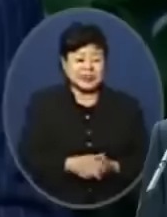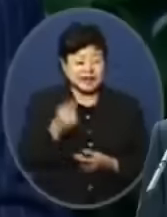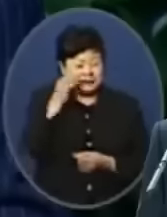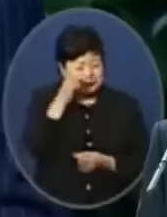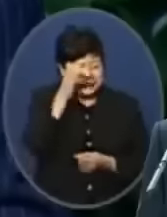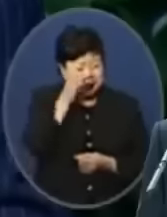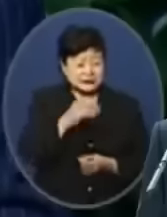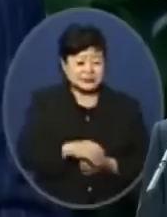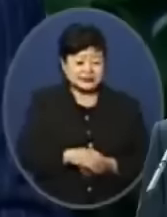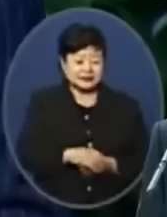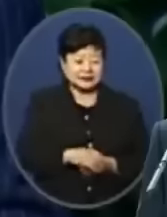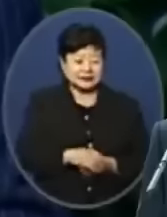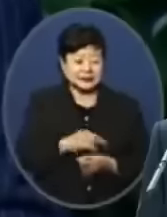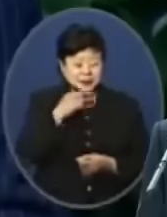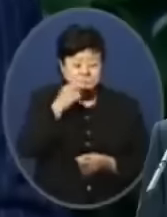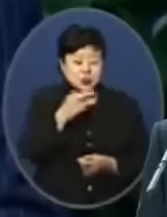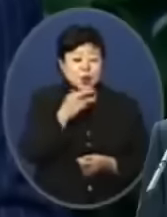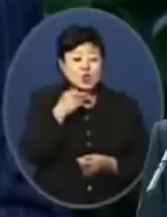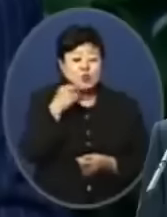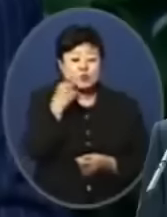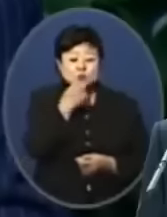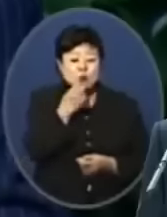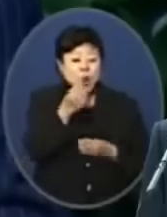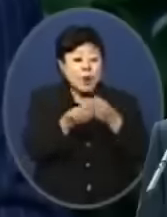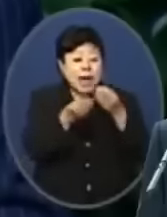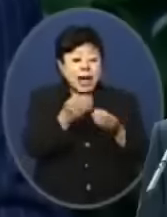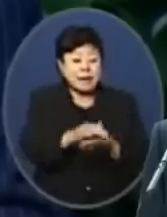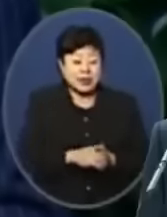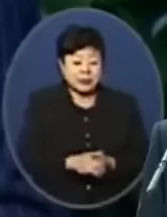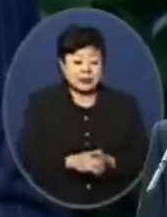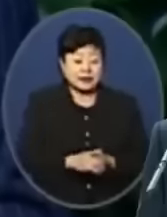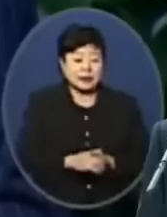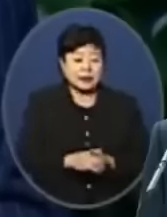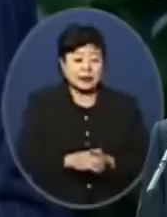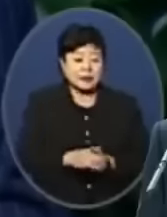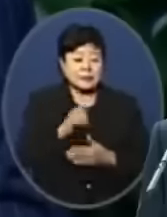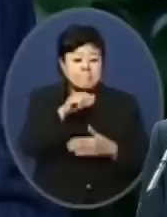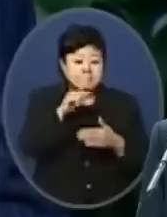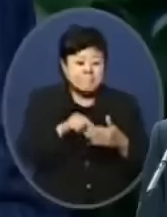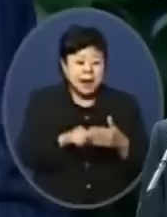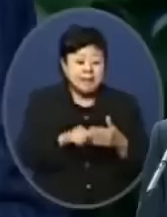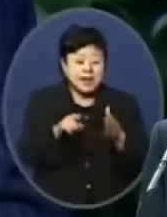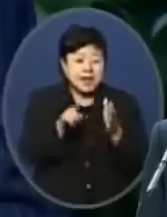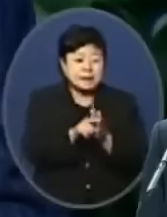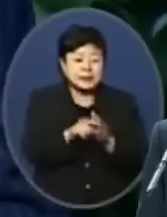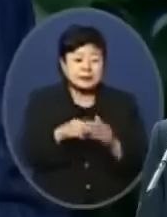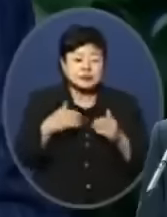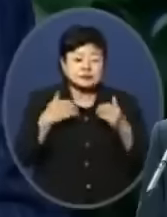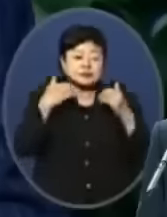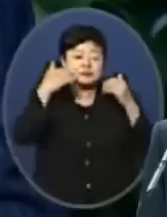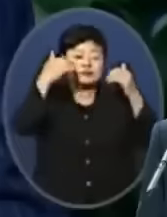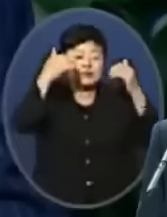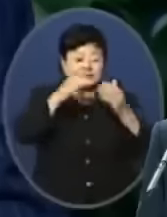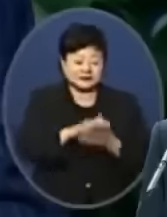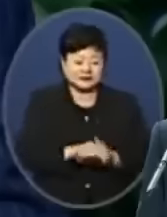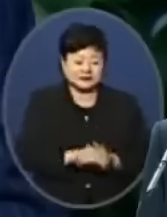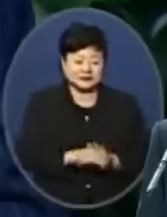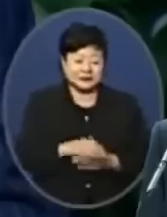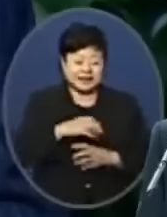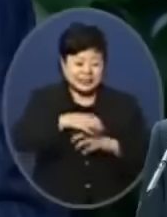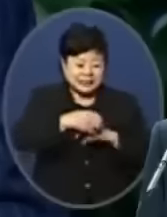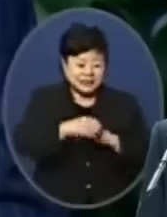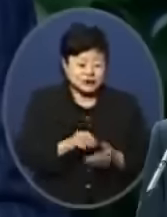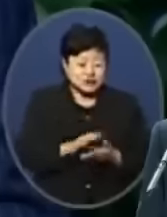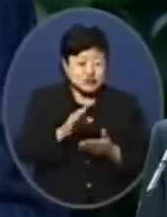찾아서 여러분이 입술로 고백하면 마음의 믿음이 무척 자라는 것입니다.